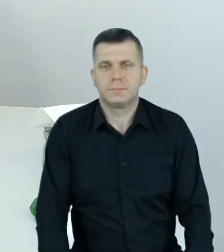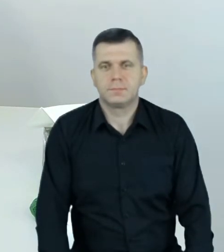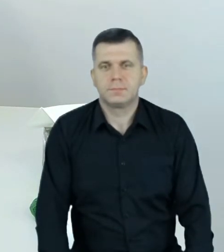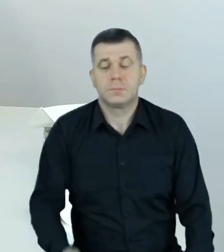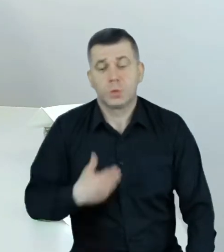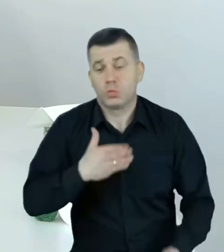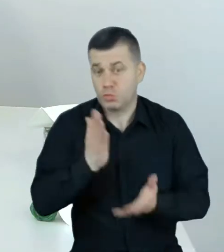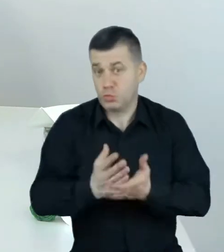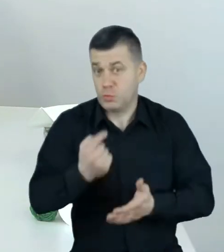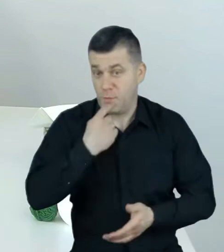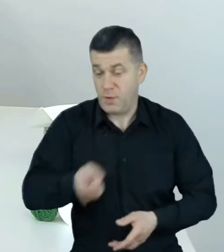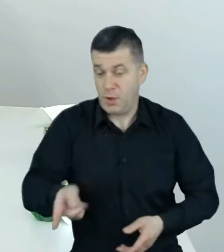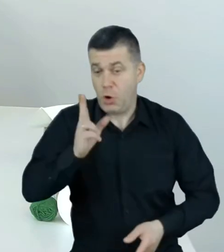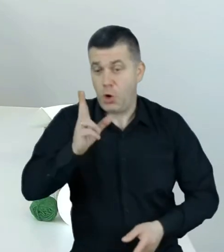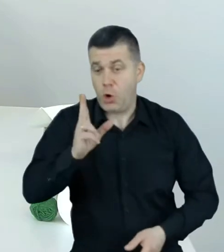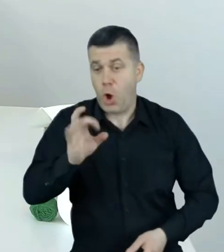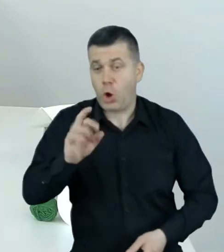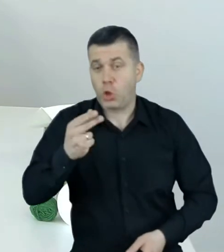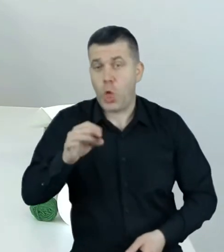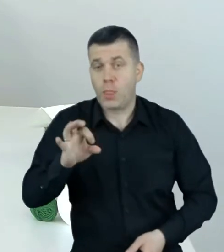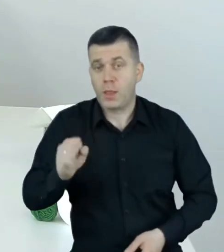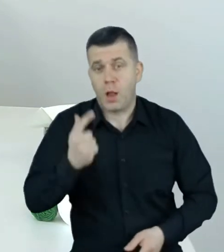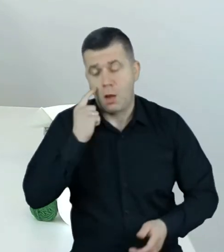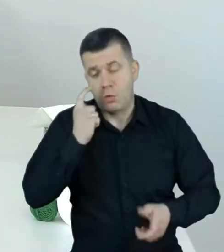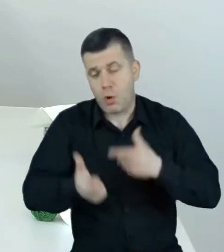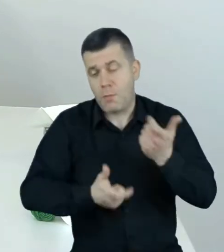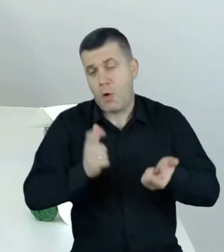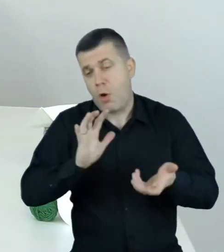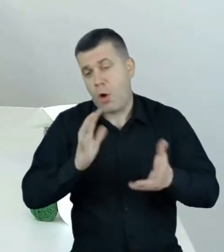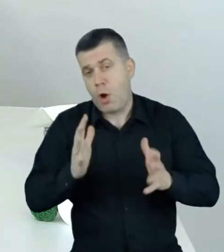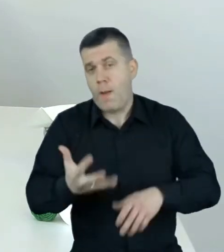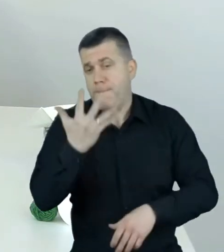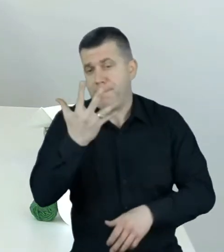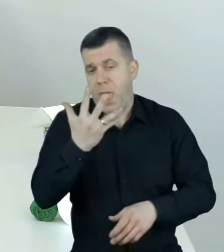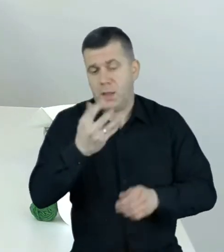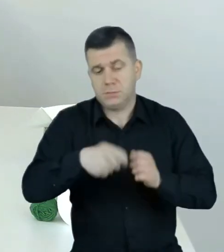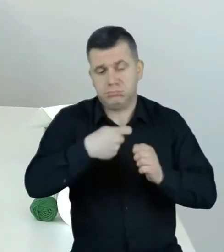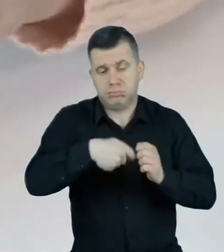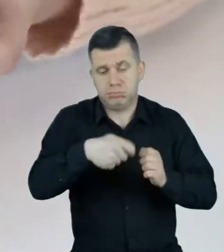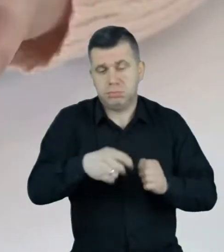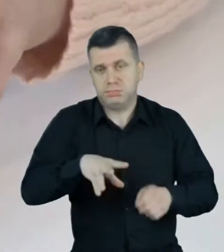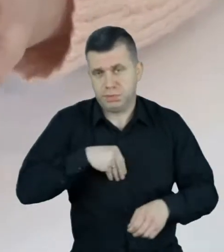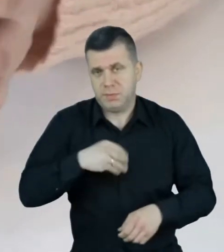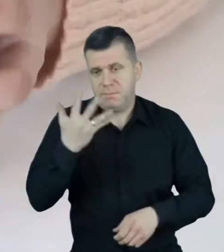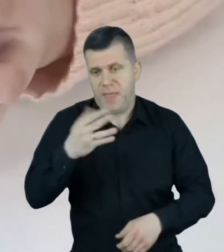Jak wspomniałam z jednego kordonka zrobimy około 5 takich kulach